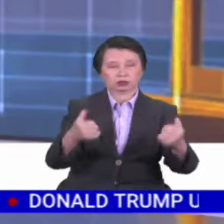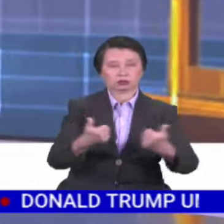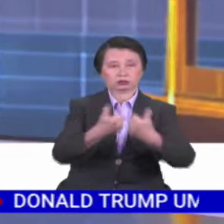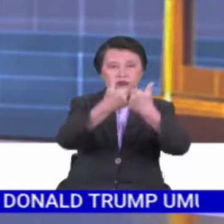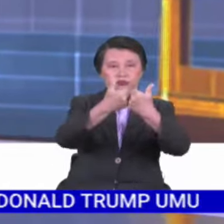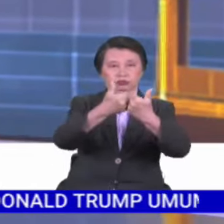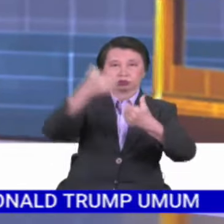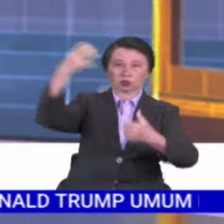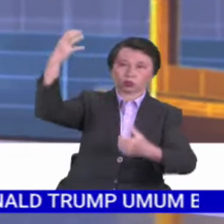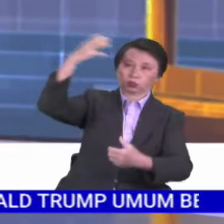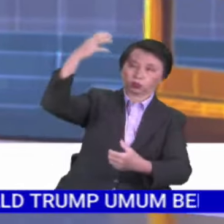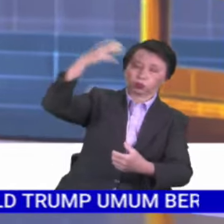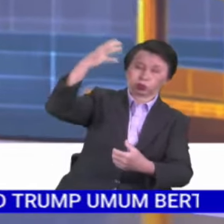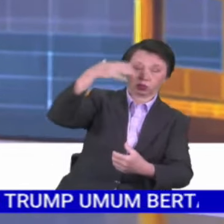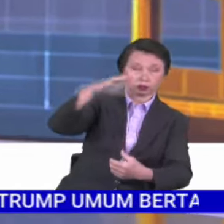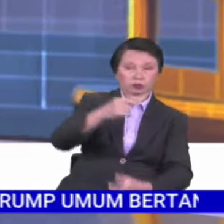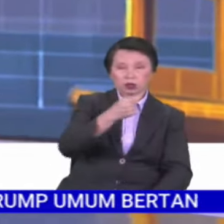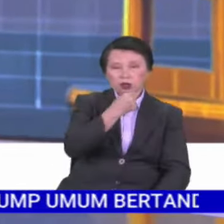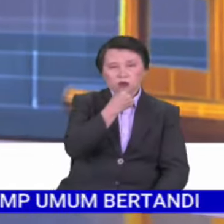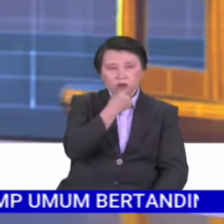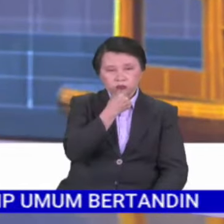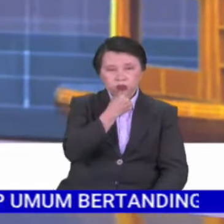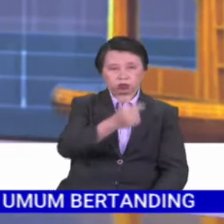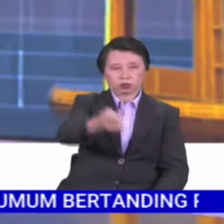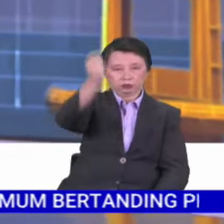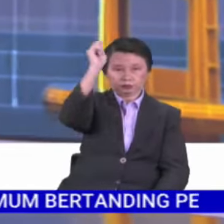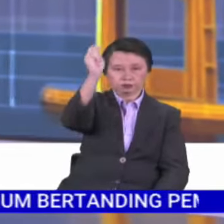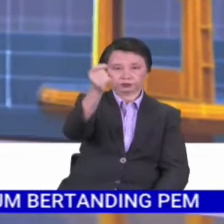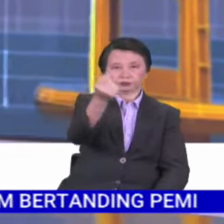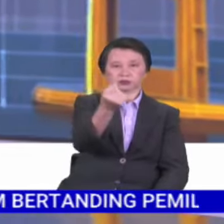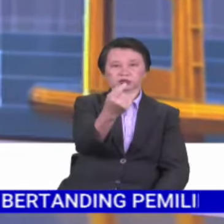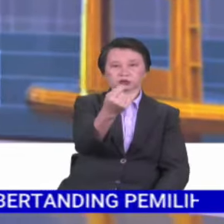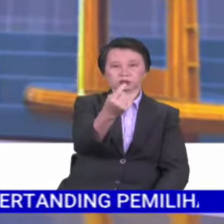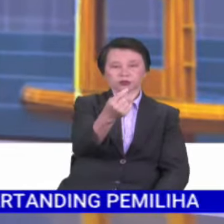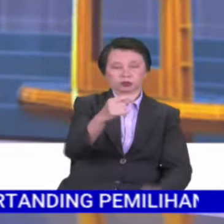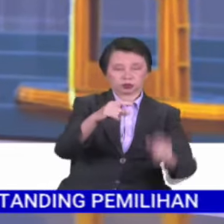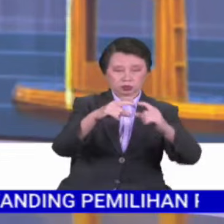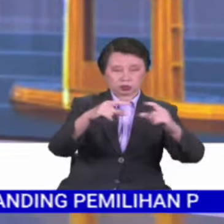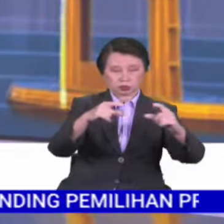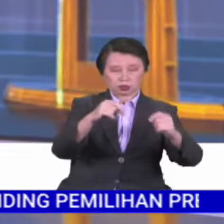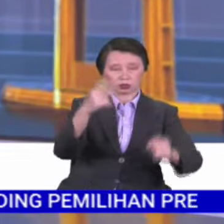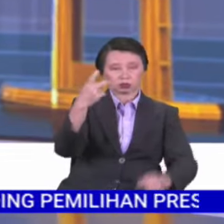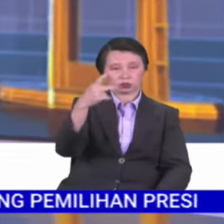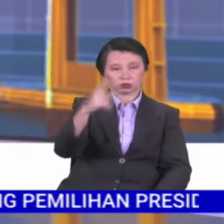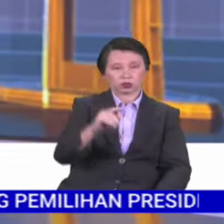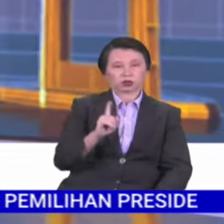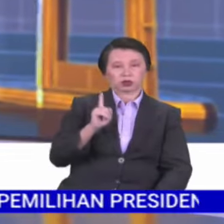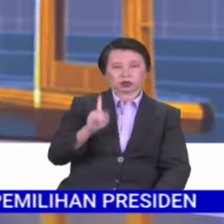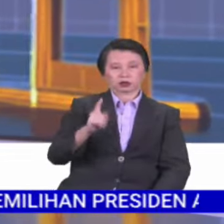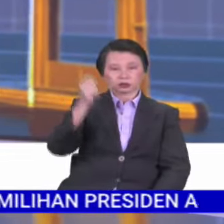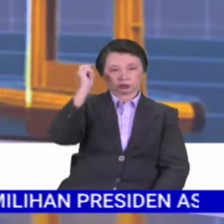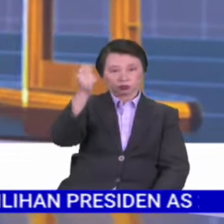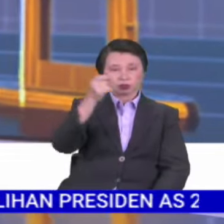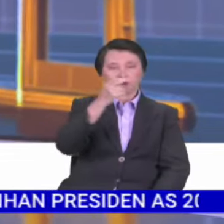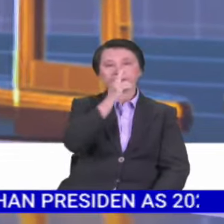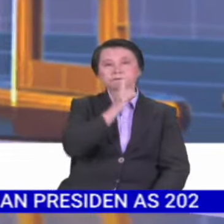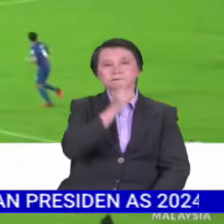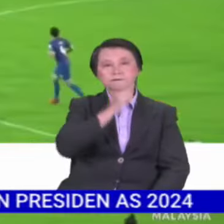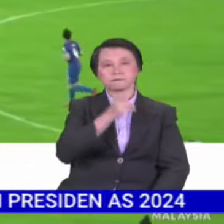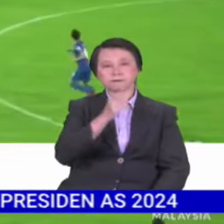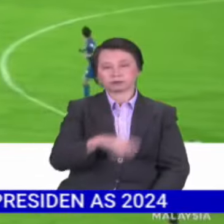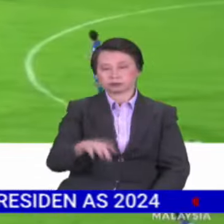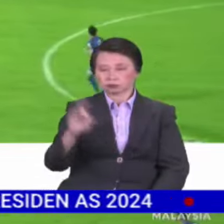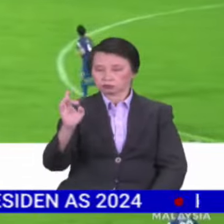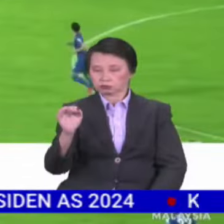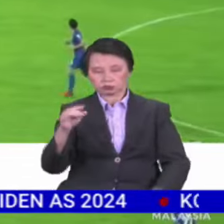suasana panas selepas pengadil terpaksa melayangkan 11 kad kuning serta 1 kad merah. Jaringan tunggal itu